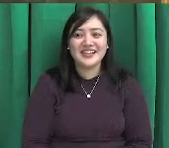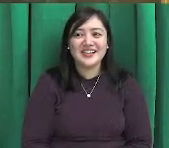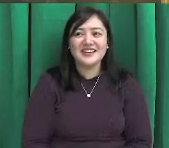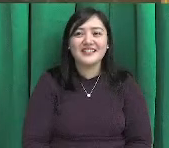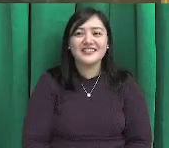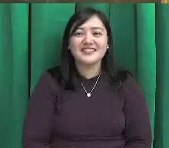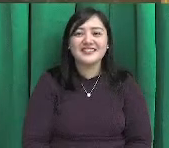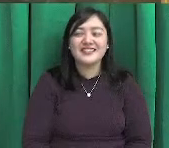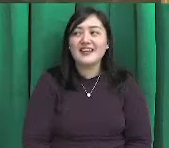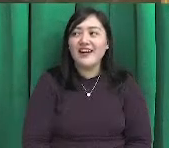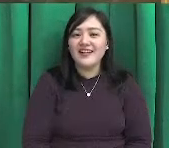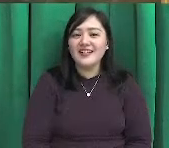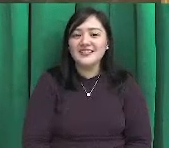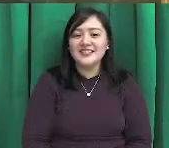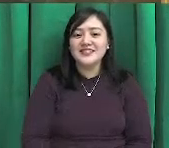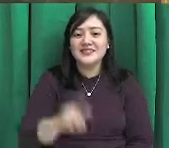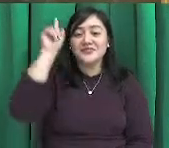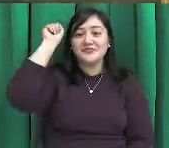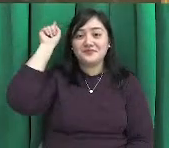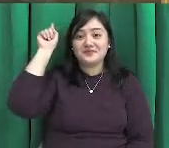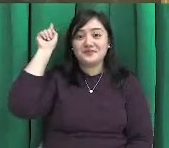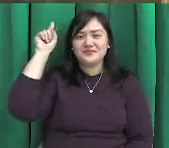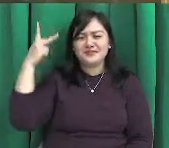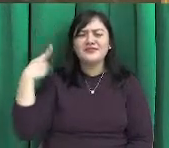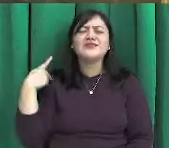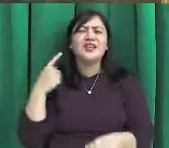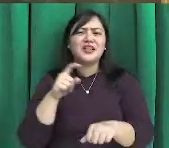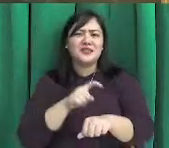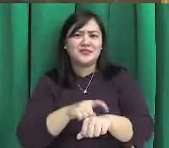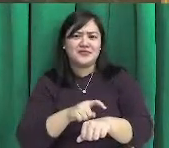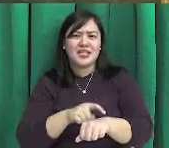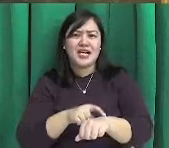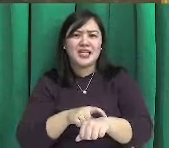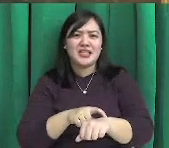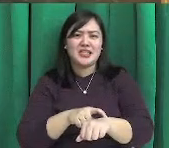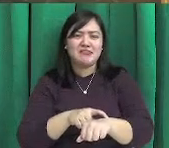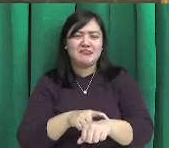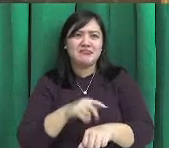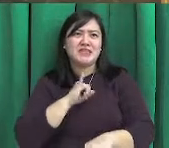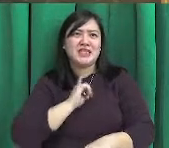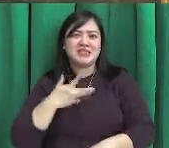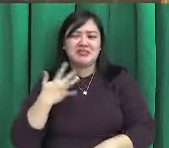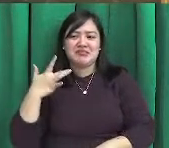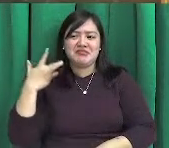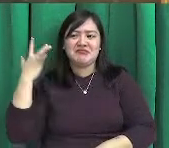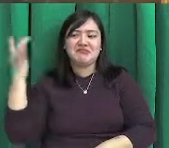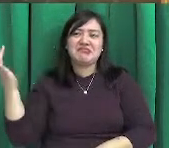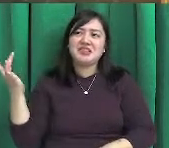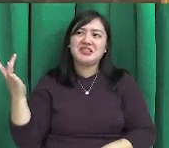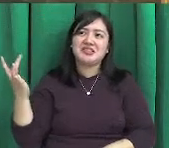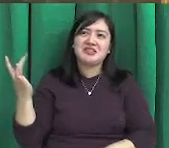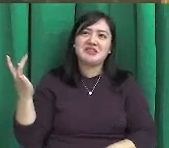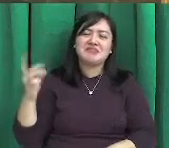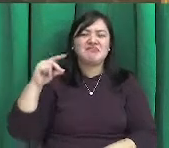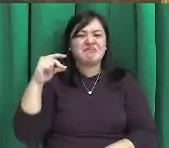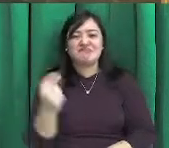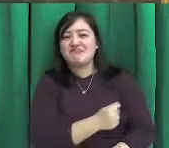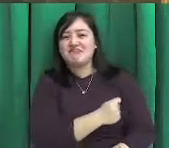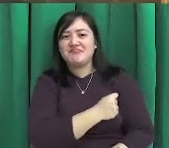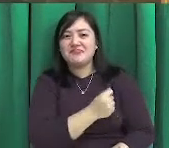Go ahead. Dumarating po talaga sa punto na ganyan. Kaya lang po, nakapirma na po ako